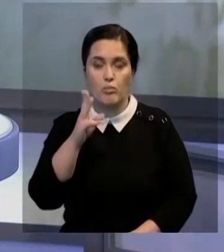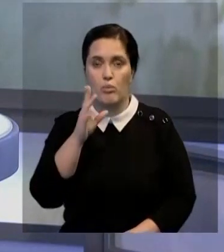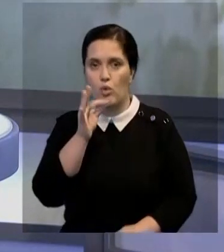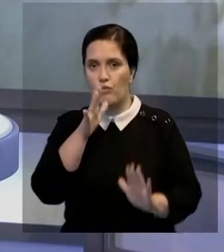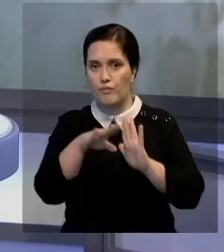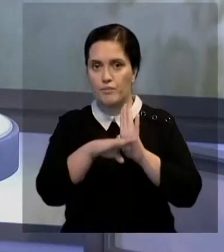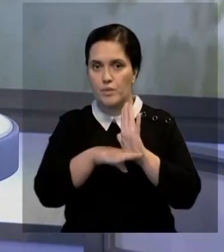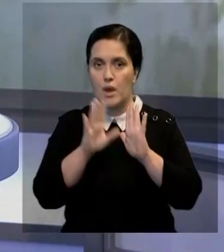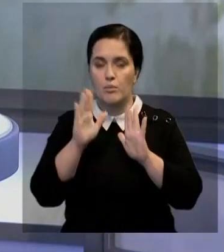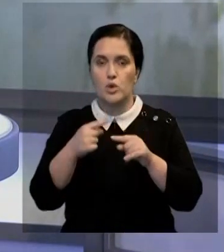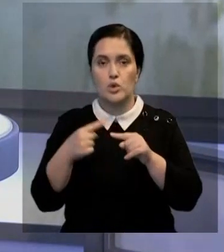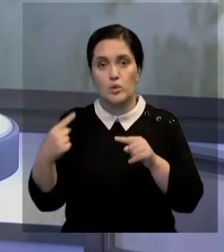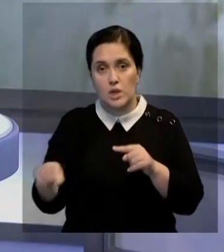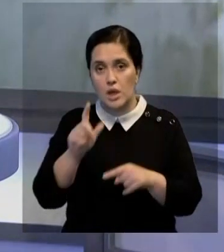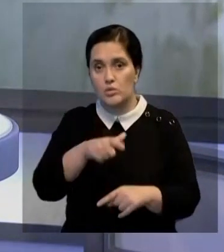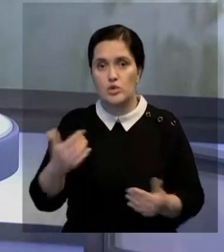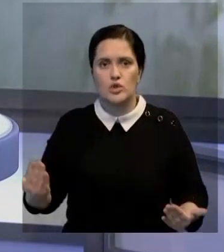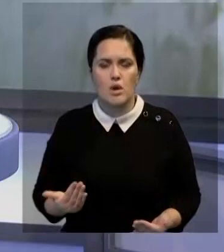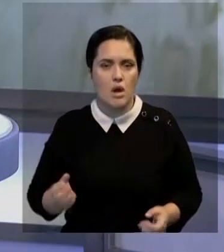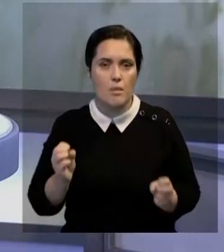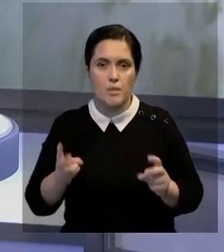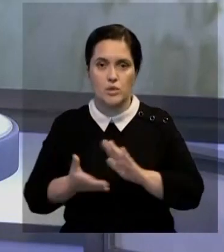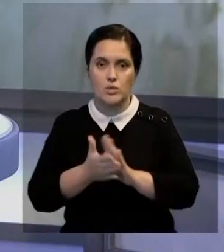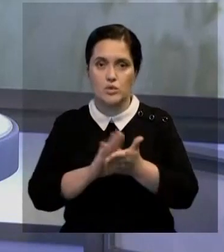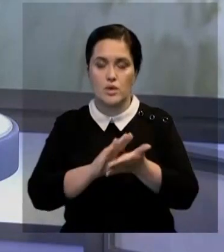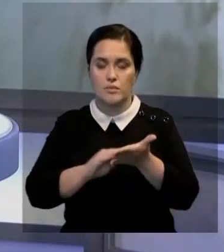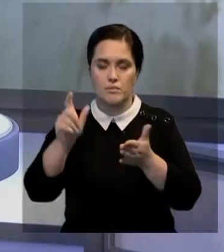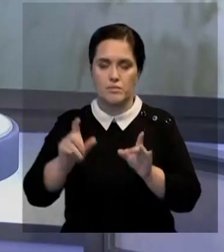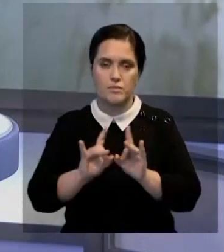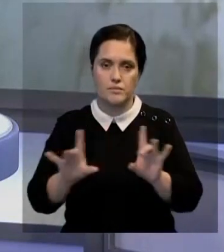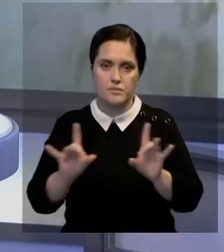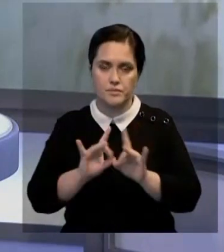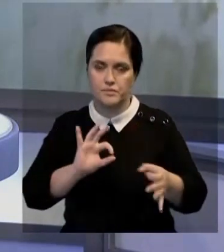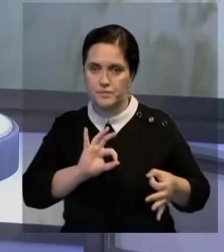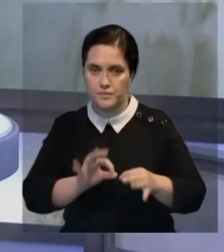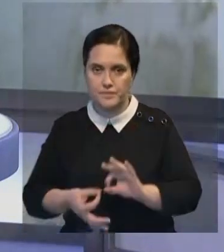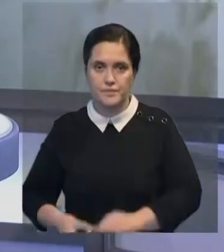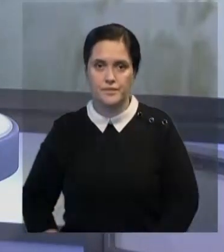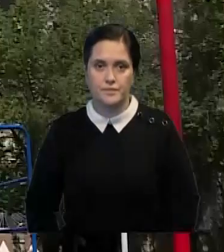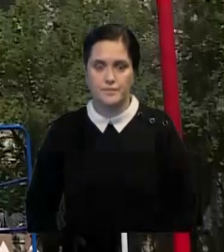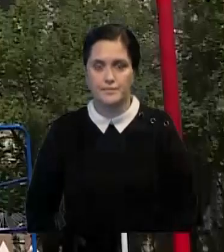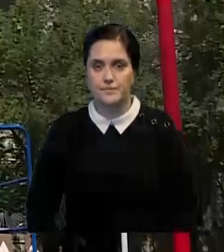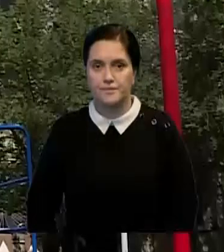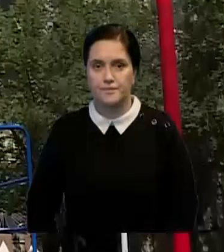графику будут получать и другие горожане, проживающие в опасных условиях. Тему продолжит Кристина Алмаскызы.